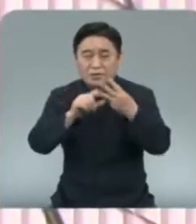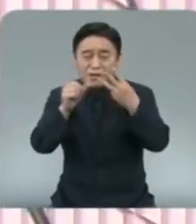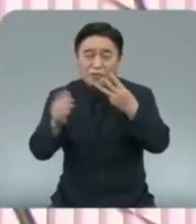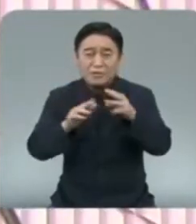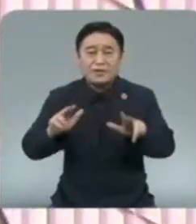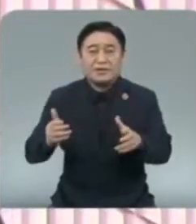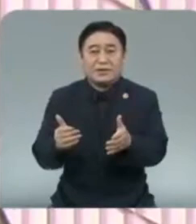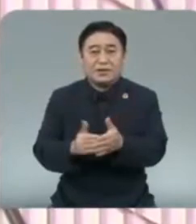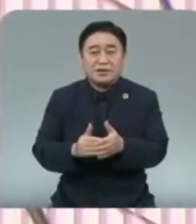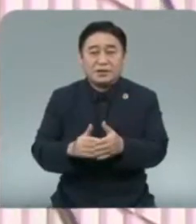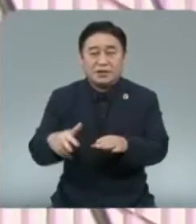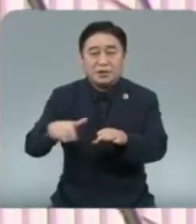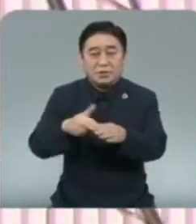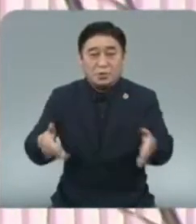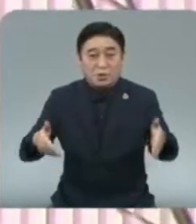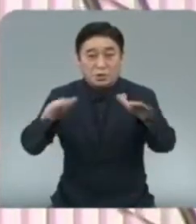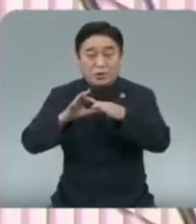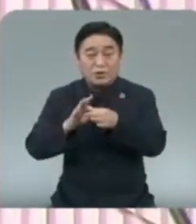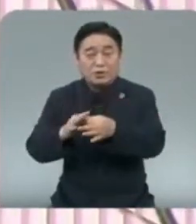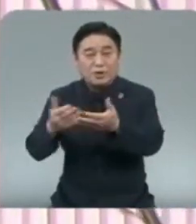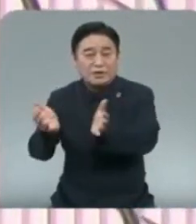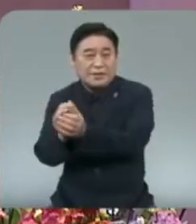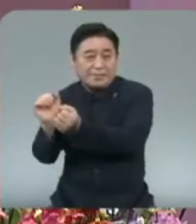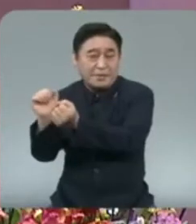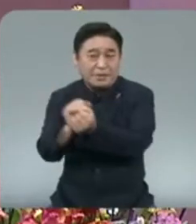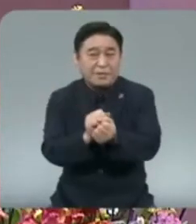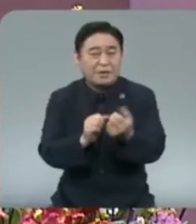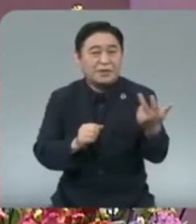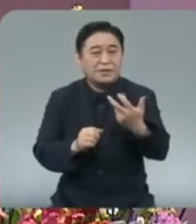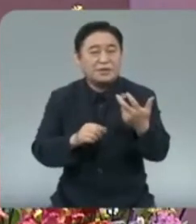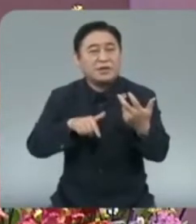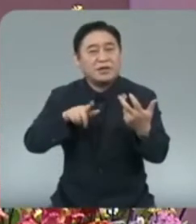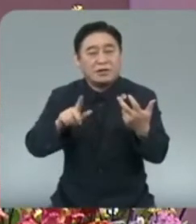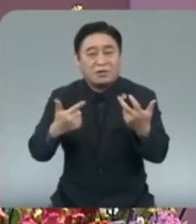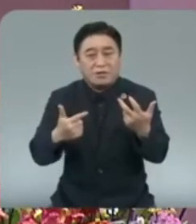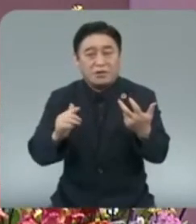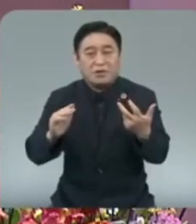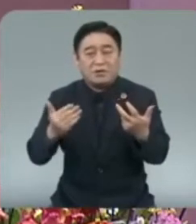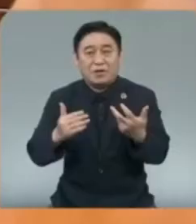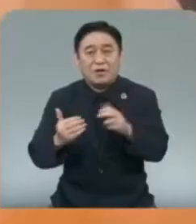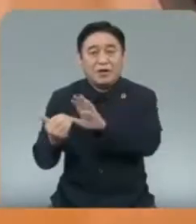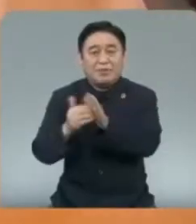3월부터 현재까지 종교시설을 통한 집단 감염이 70건에